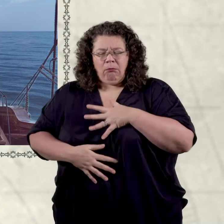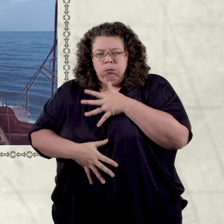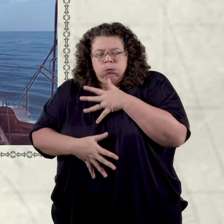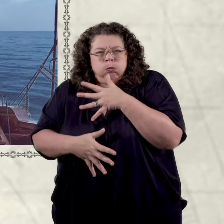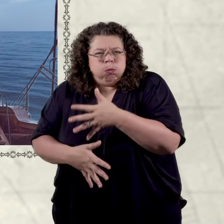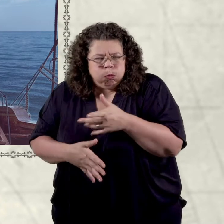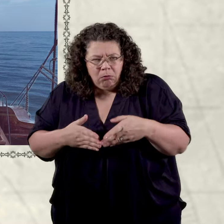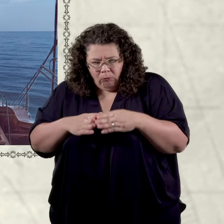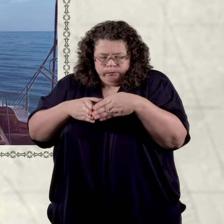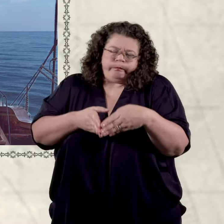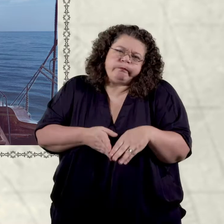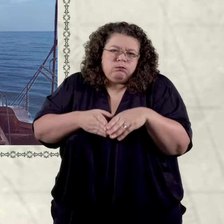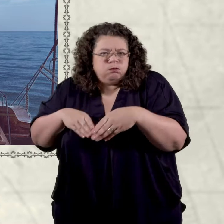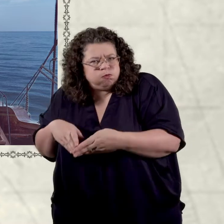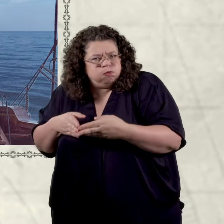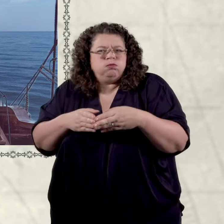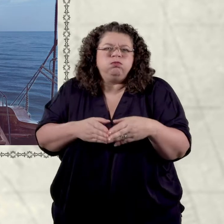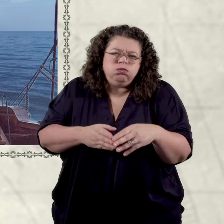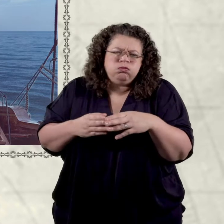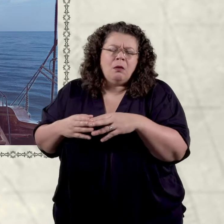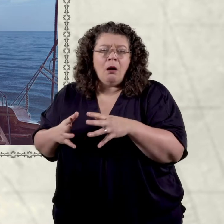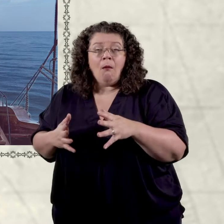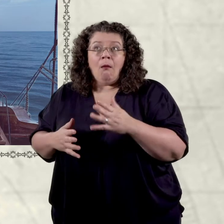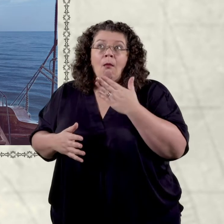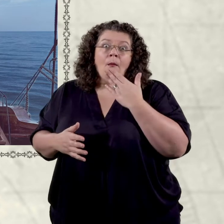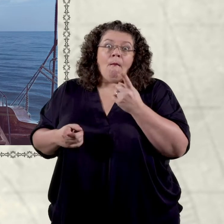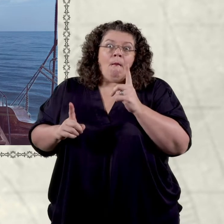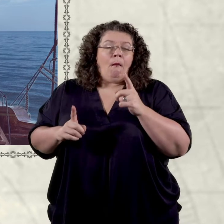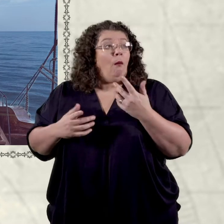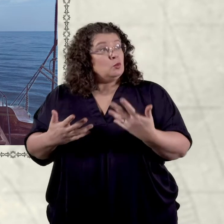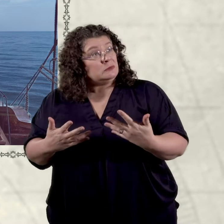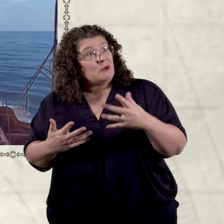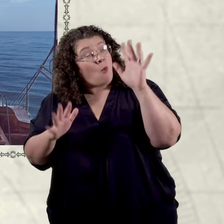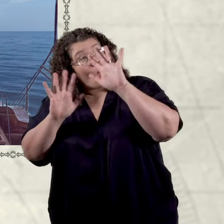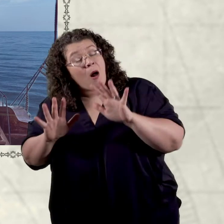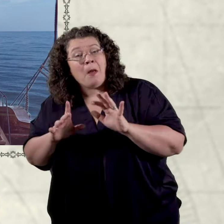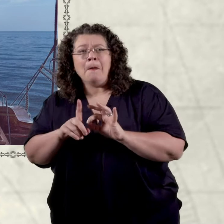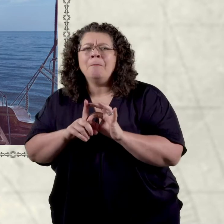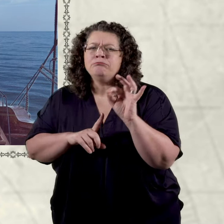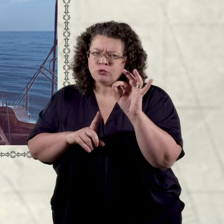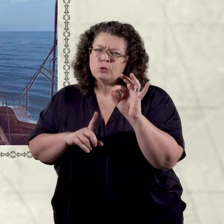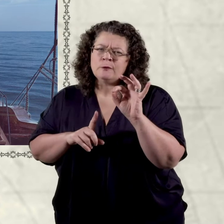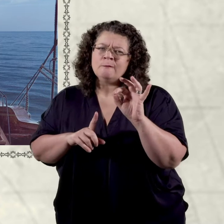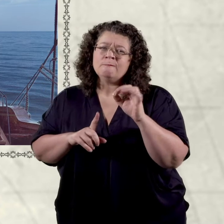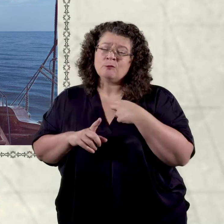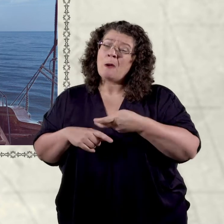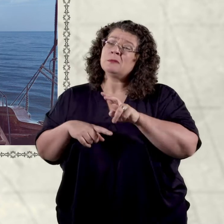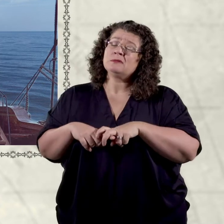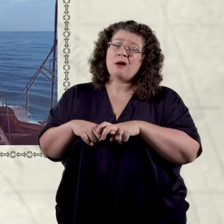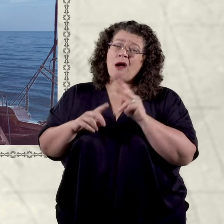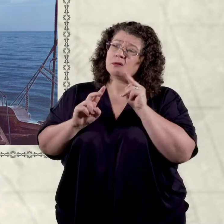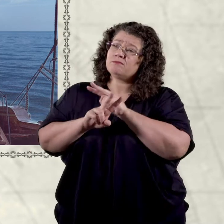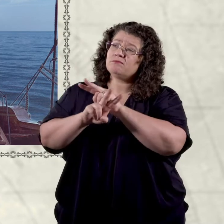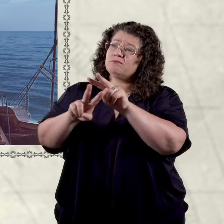y cyntaf. Mae wedi bod yn teimlo bach yn sâl hyd yma, ond heddiw, mae'r môr